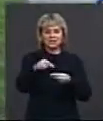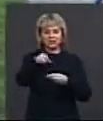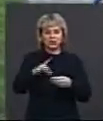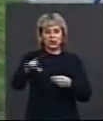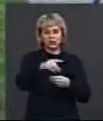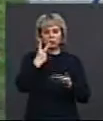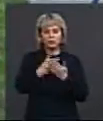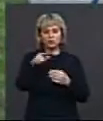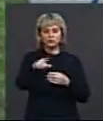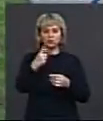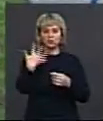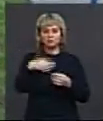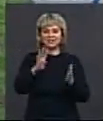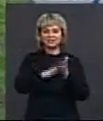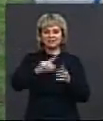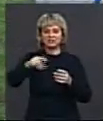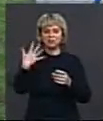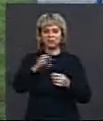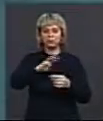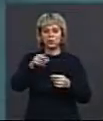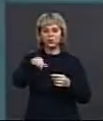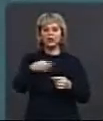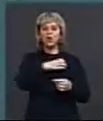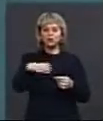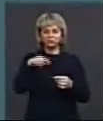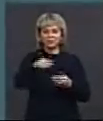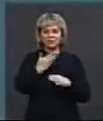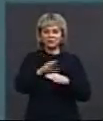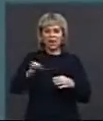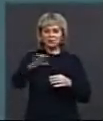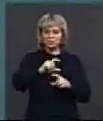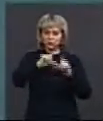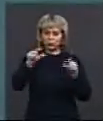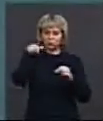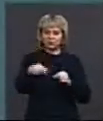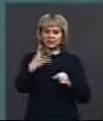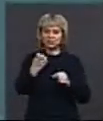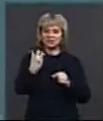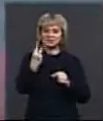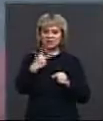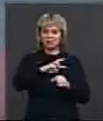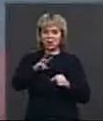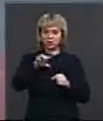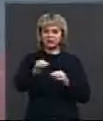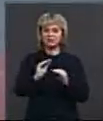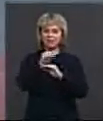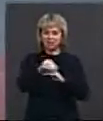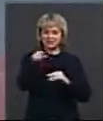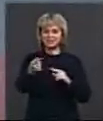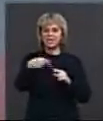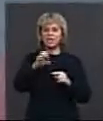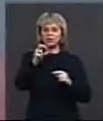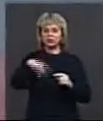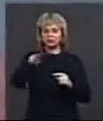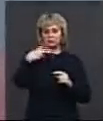Софинансирование региона предусматривает 159,5 миллионов. Но губернатор выделил из областного бюджета 413 миллионов дополнительно.